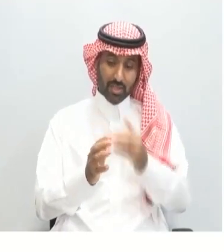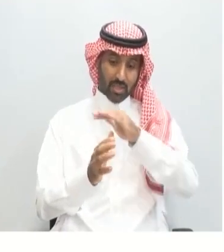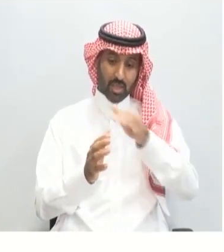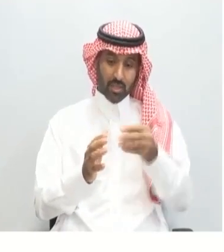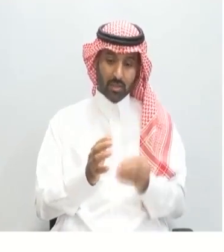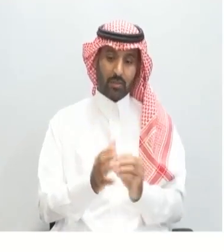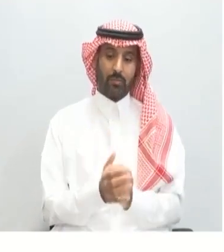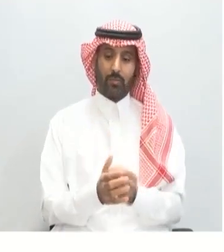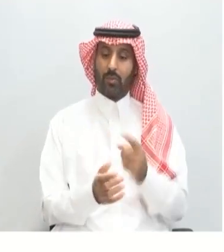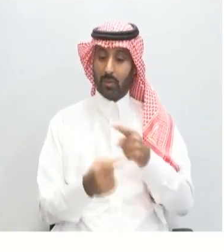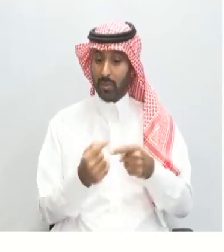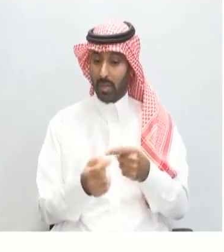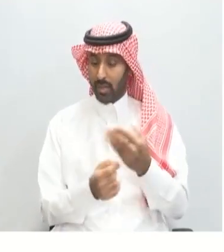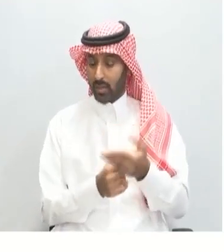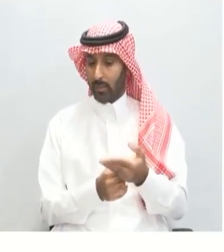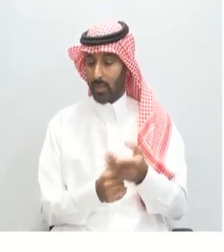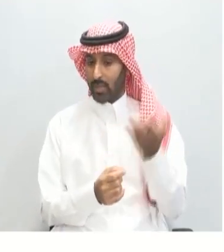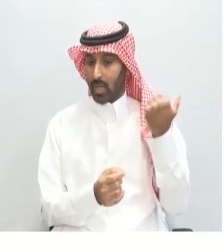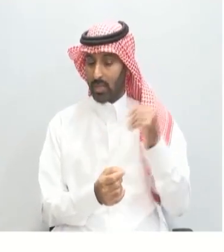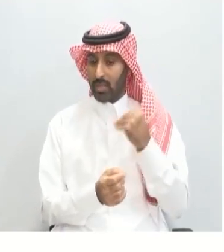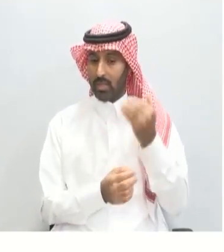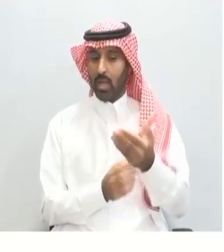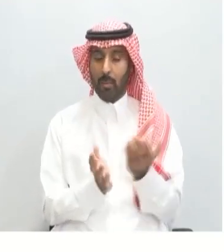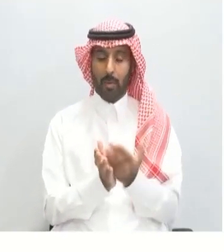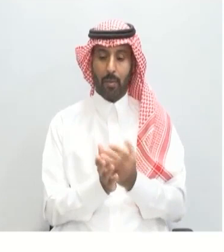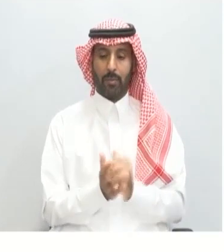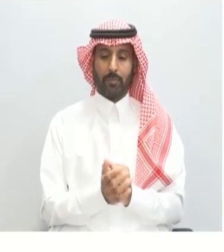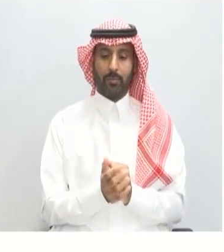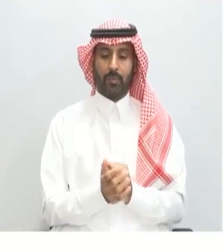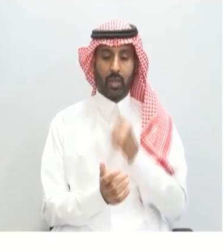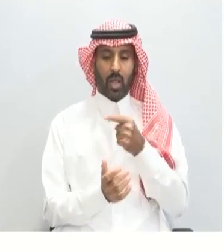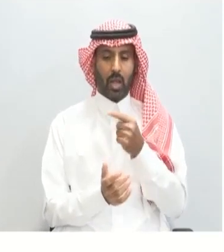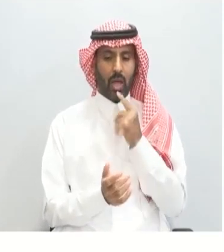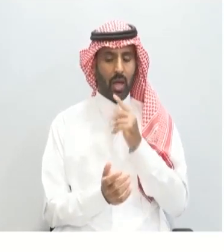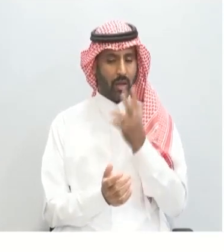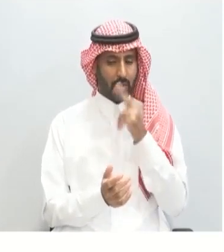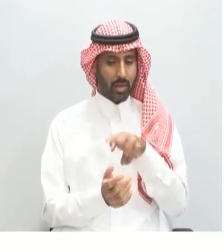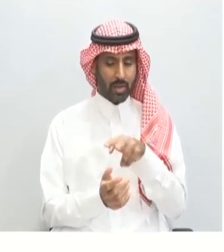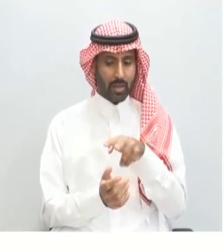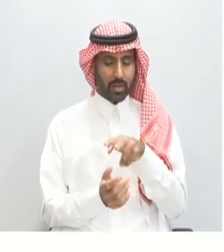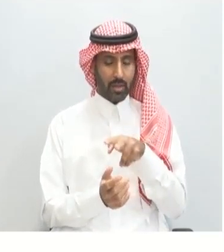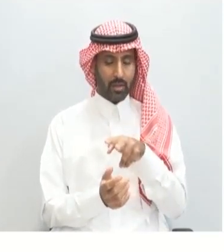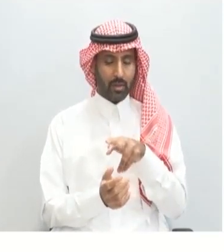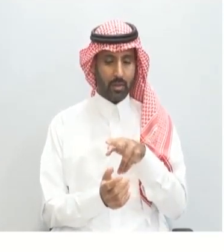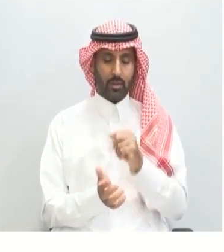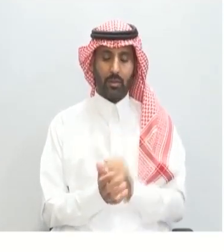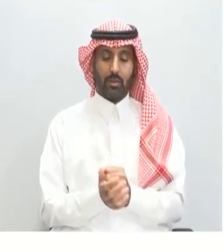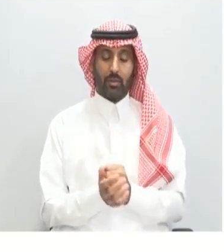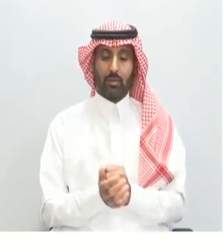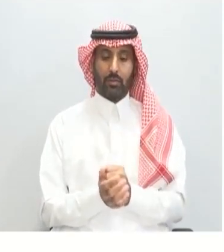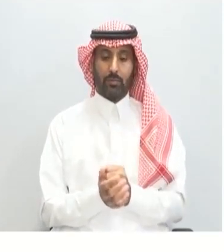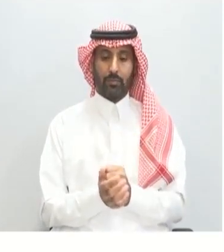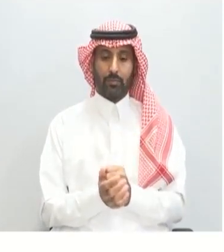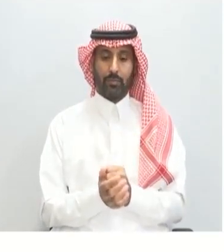لما اخذناه في الدرس السابق الذي تحدثنا فيه عن نظريه ممتازين او